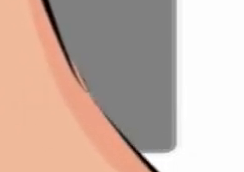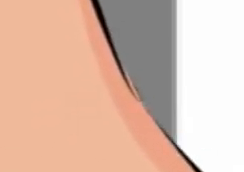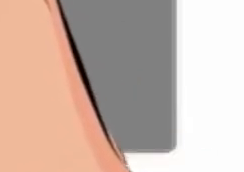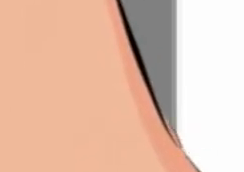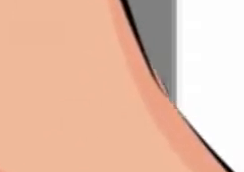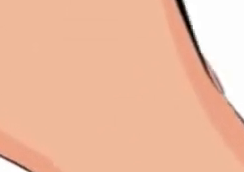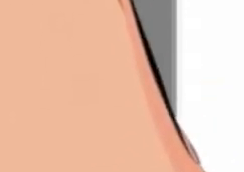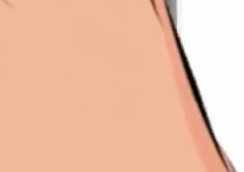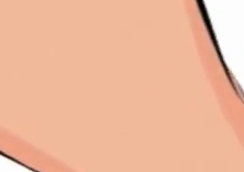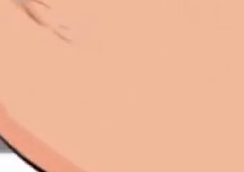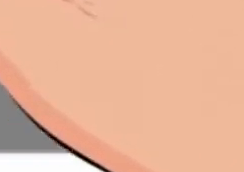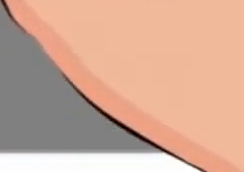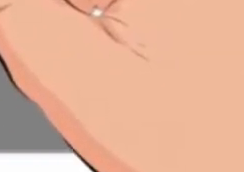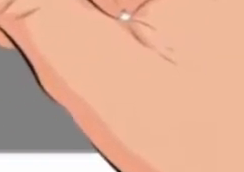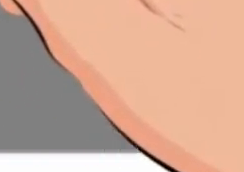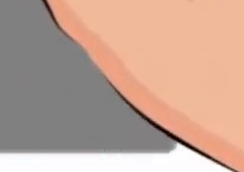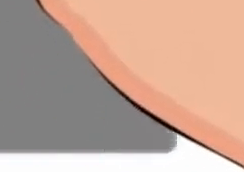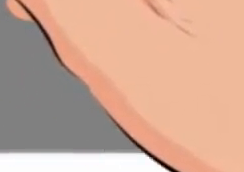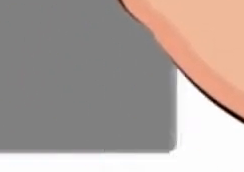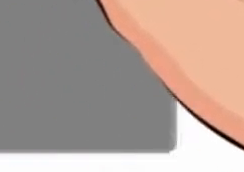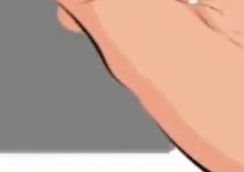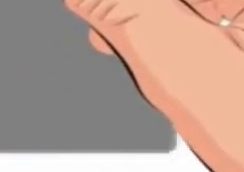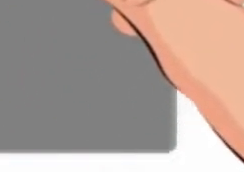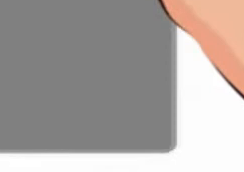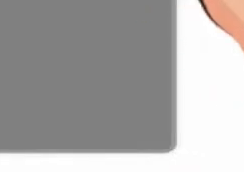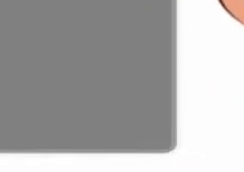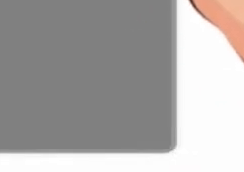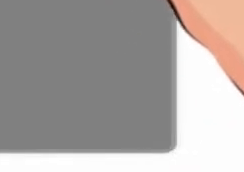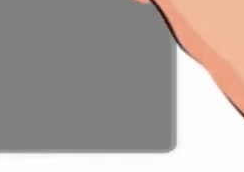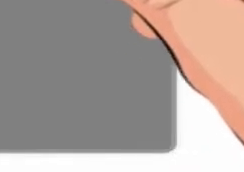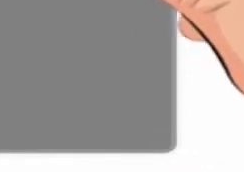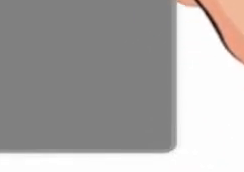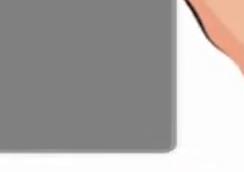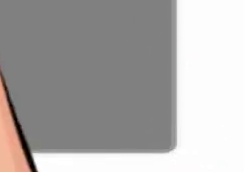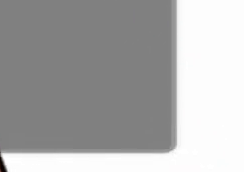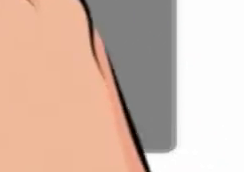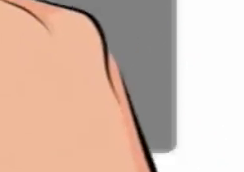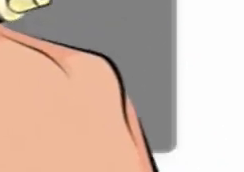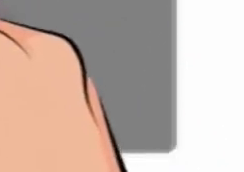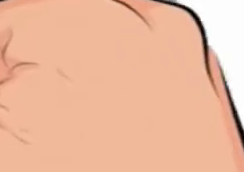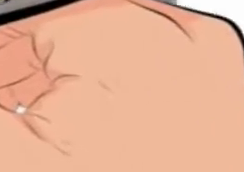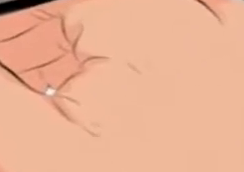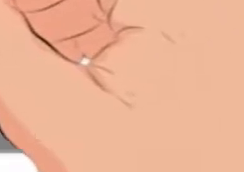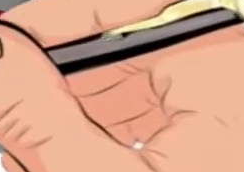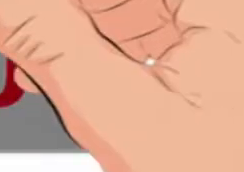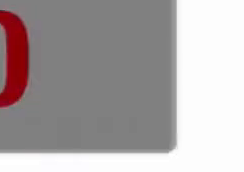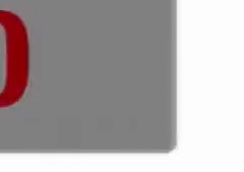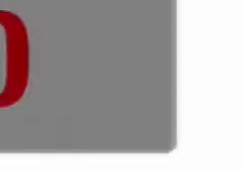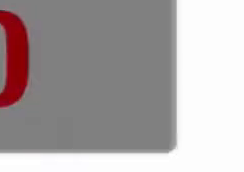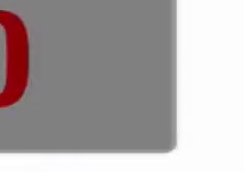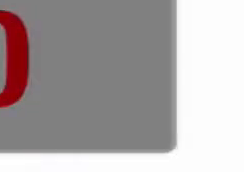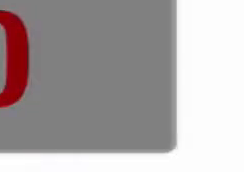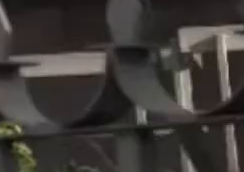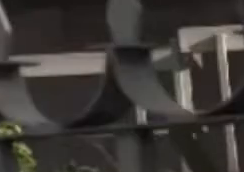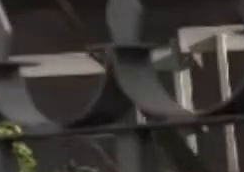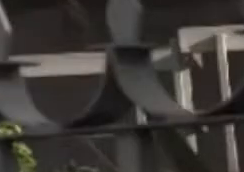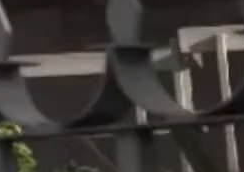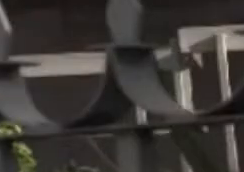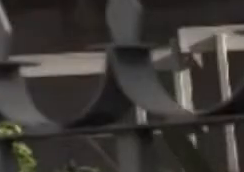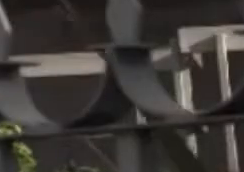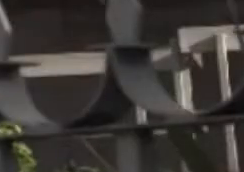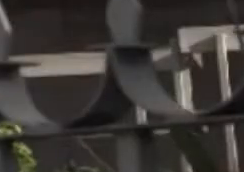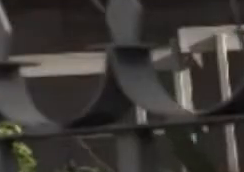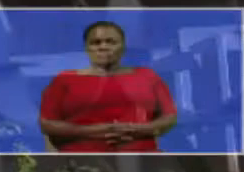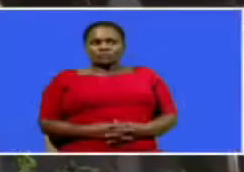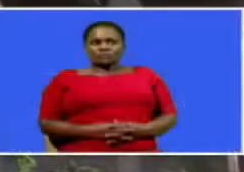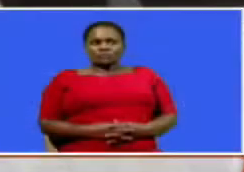unapata mshahara wa shilingi 250,000, kuwa tayari kulipa NSSF 15,000 kwa mwezi. Kulingana